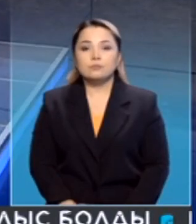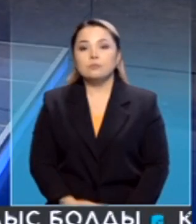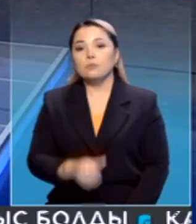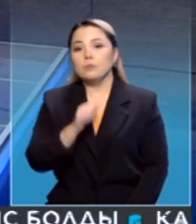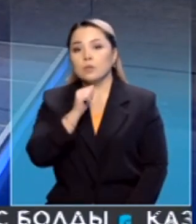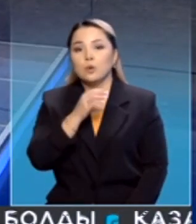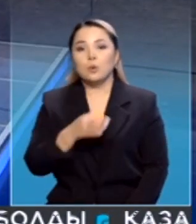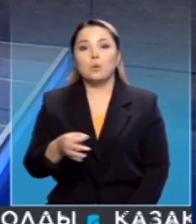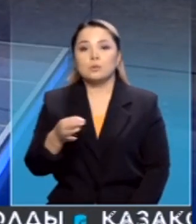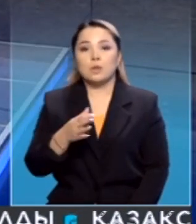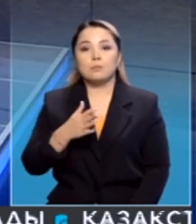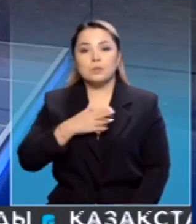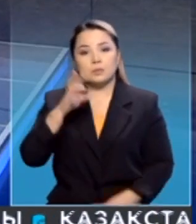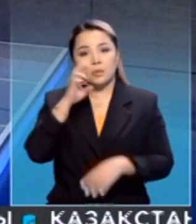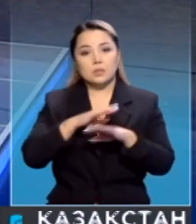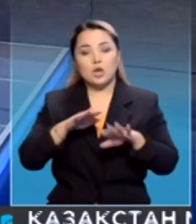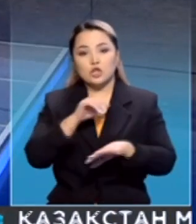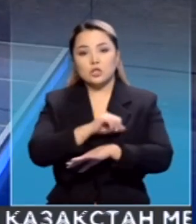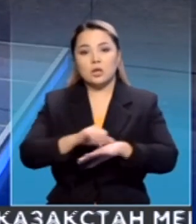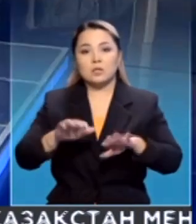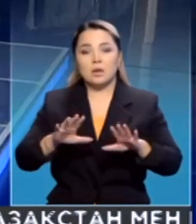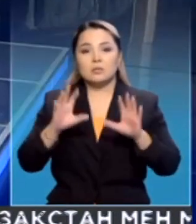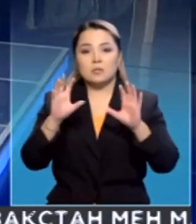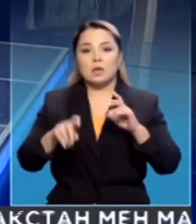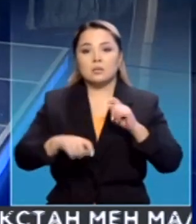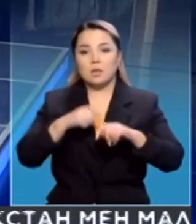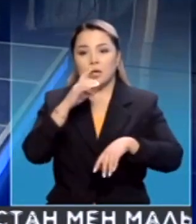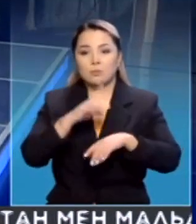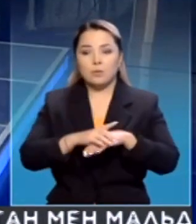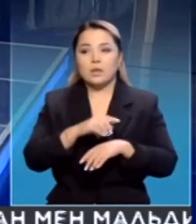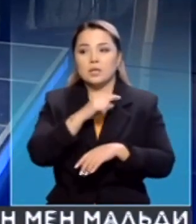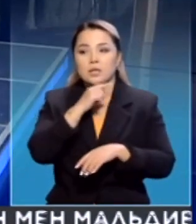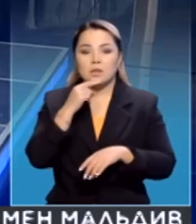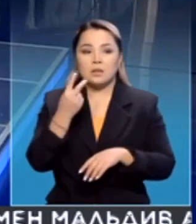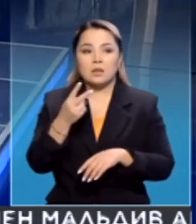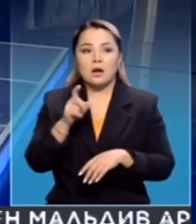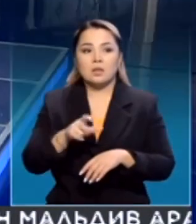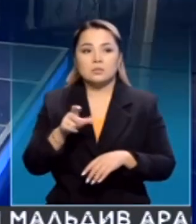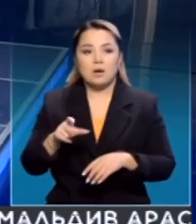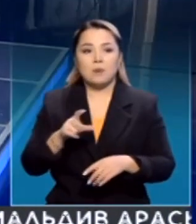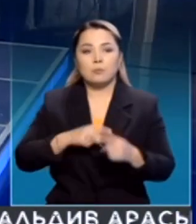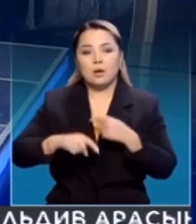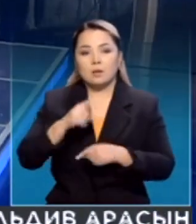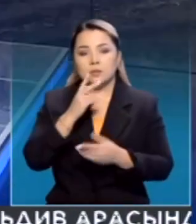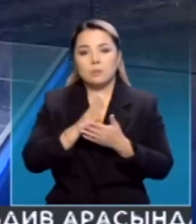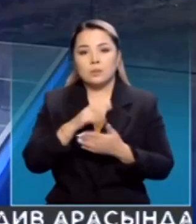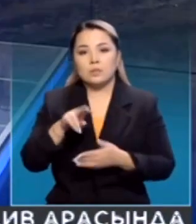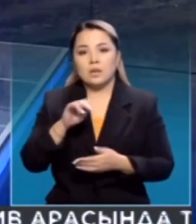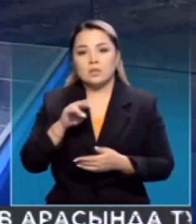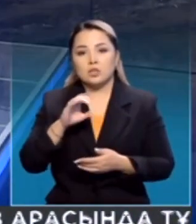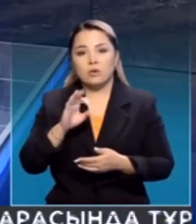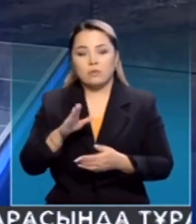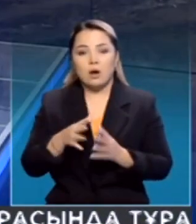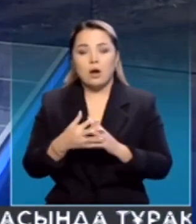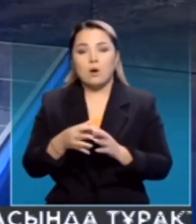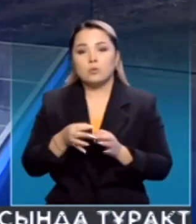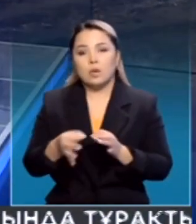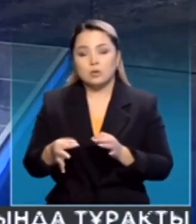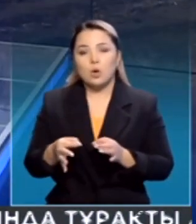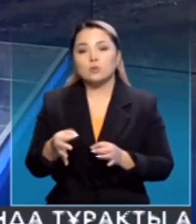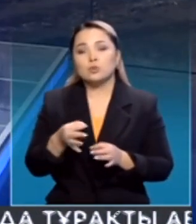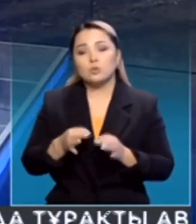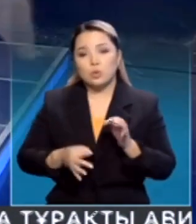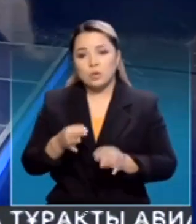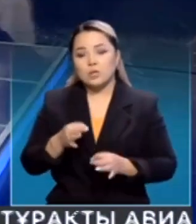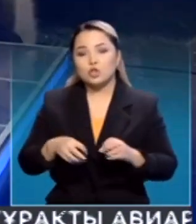Қостанай облысында біздің елге шекарадан заңсыз өтуге әрекеттенген Ресейдің екі азаматы кері қайтарылды. Денисов аудандық соты оларға қатысты